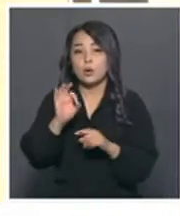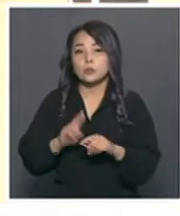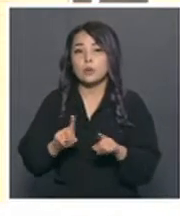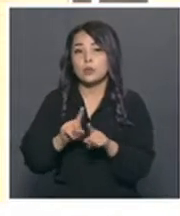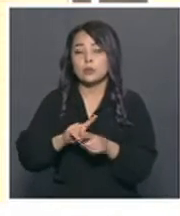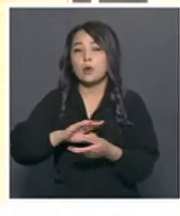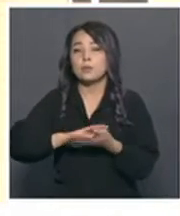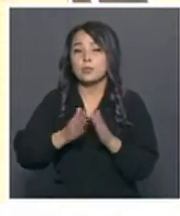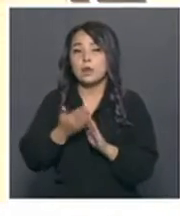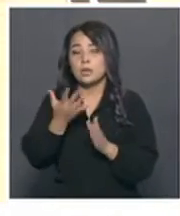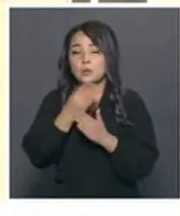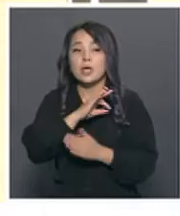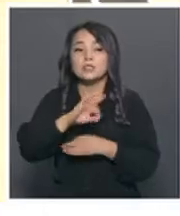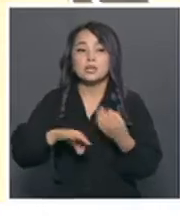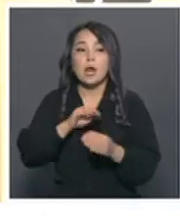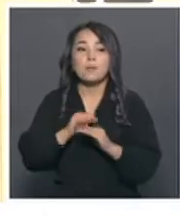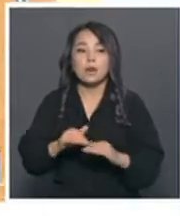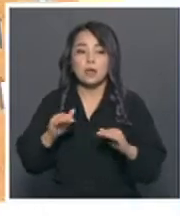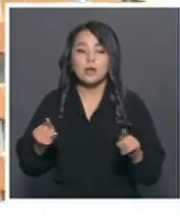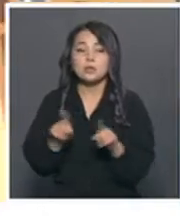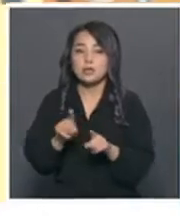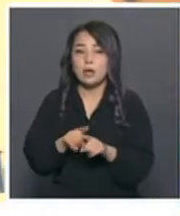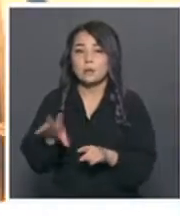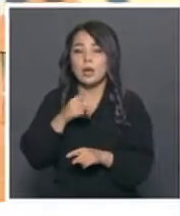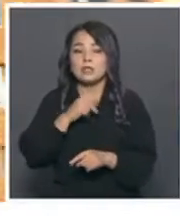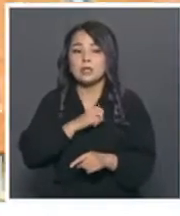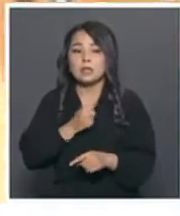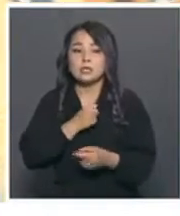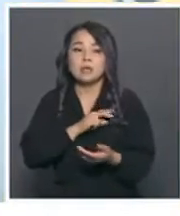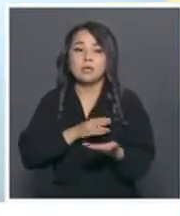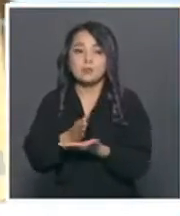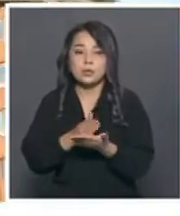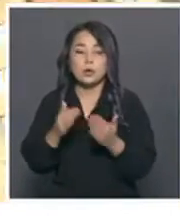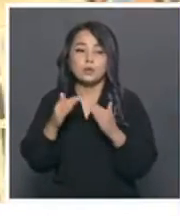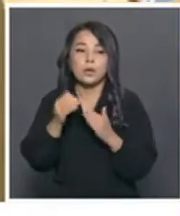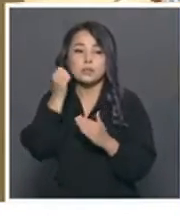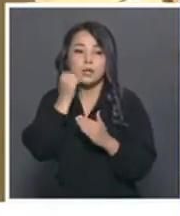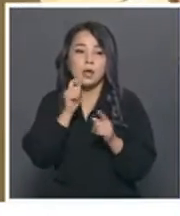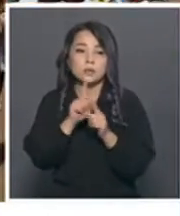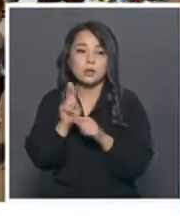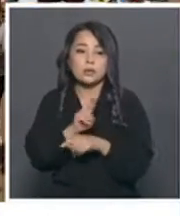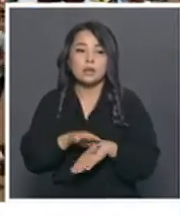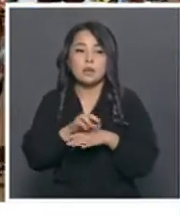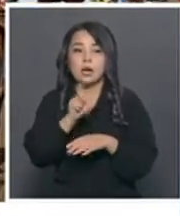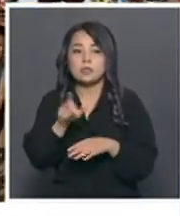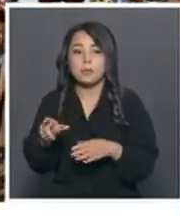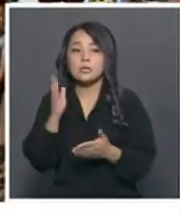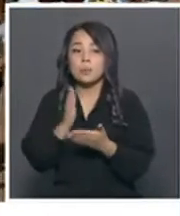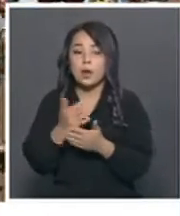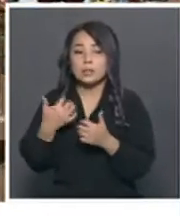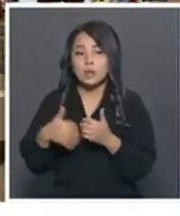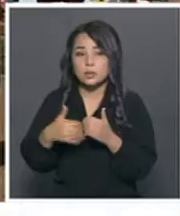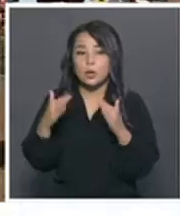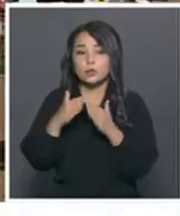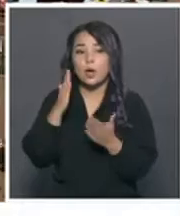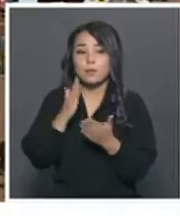әлеуметтік осал топтар, жетім балалар, мемлекеттік қызметкерлер, әскери қызметкерлер, үйі апатты болып табылған азаматтар бар. Осылардың арасында